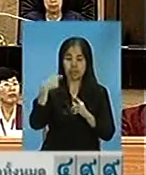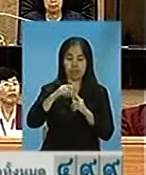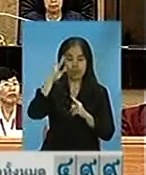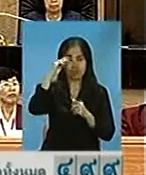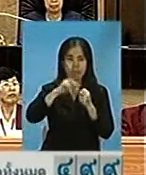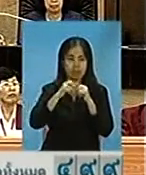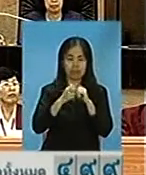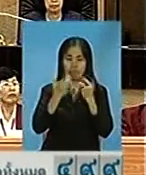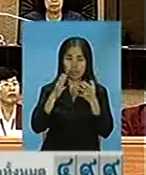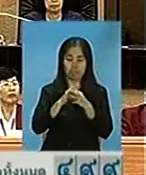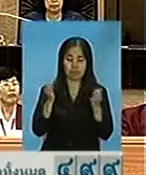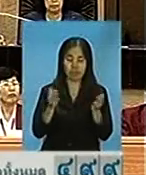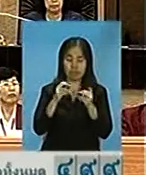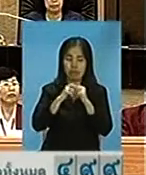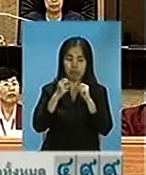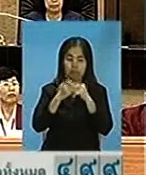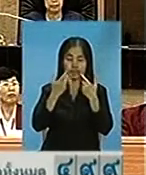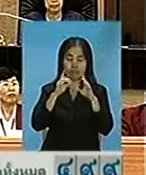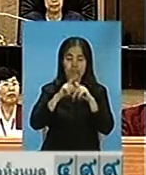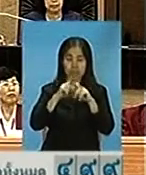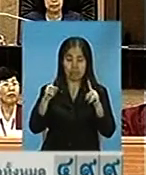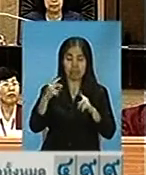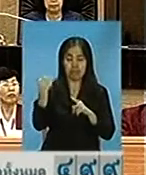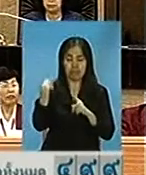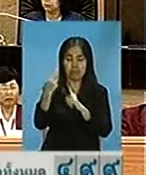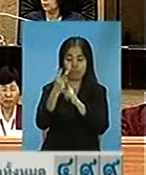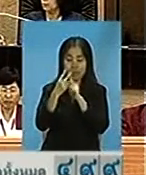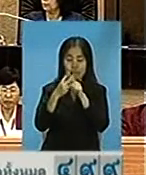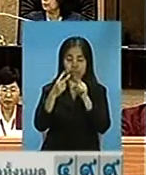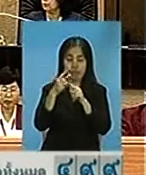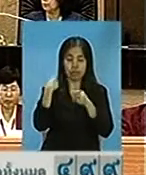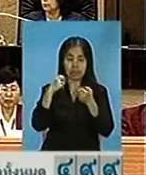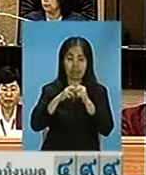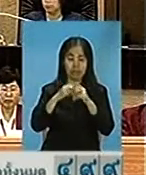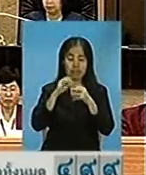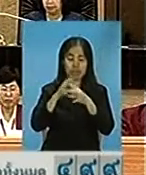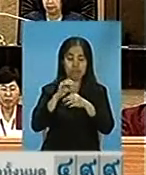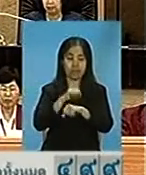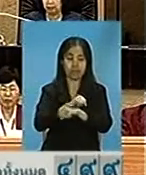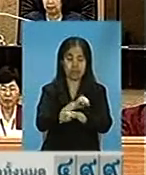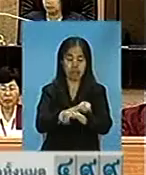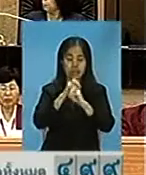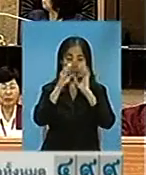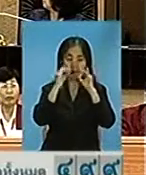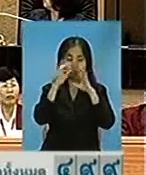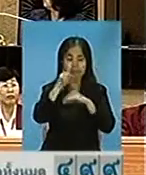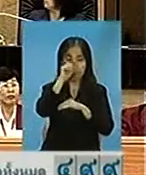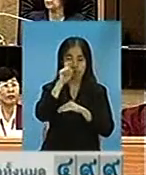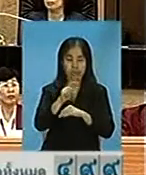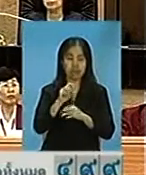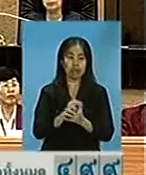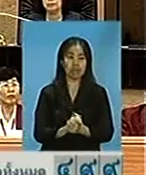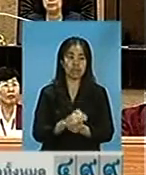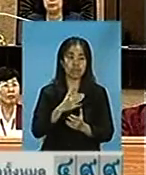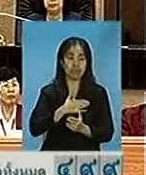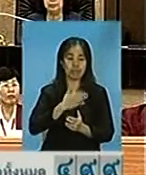ของการส่งเสริมสนับสนุนแต่ท่านติดใจในเรื่องของพวกแรงงานบ้างเรื่องขอความชัดเจนเอางี้ได้ไหมครับผมว่